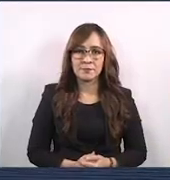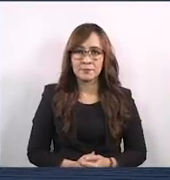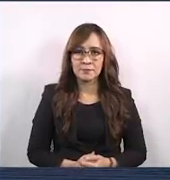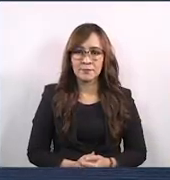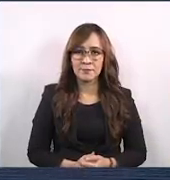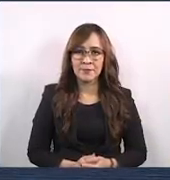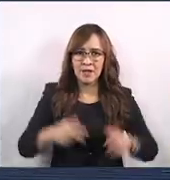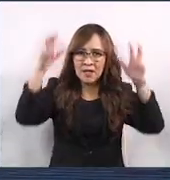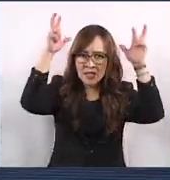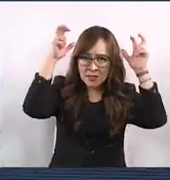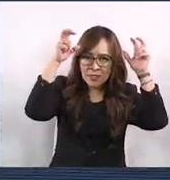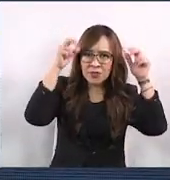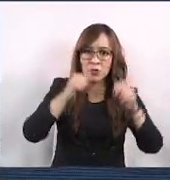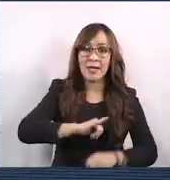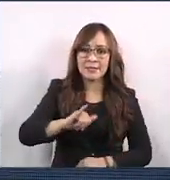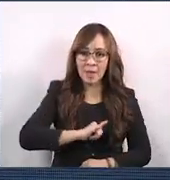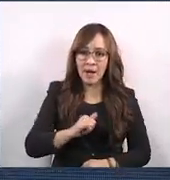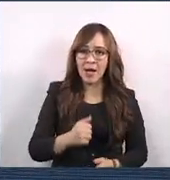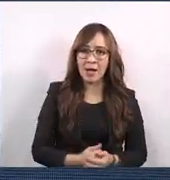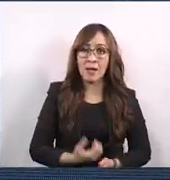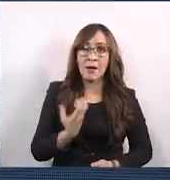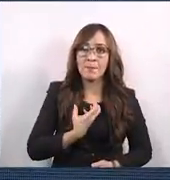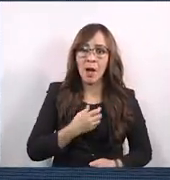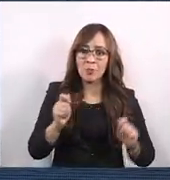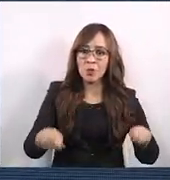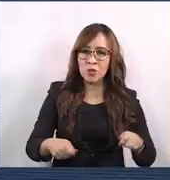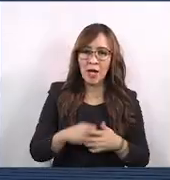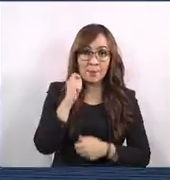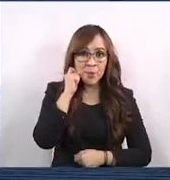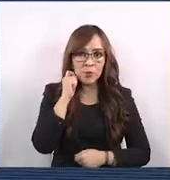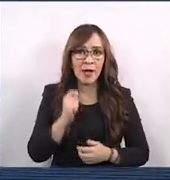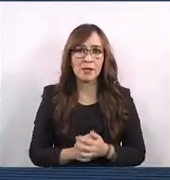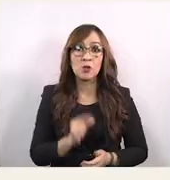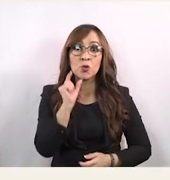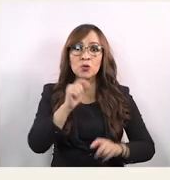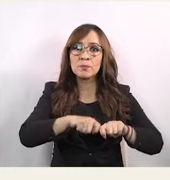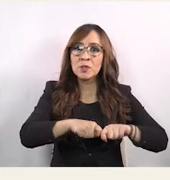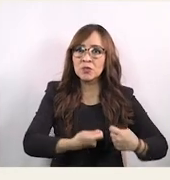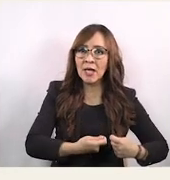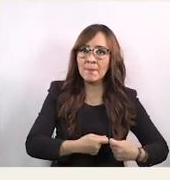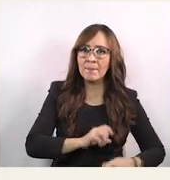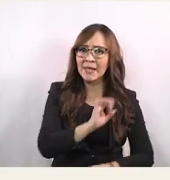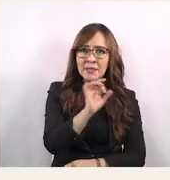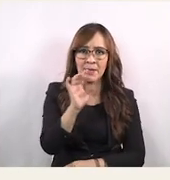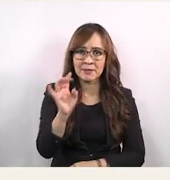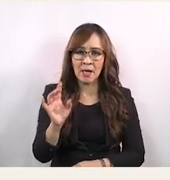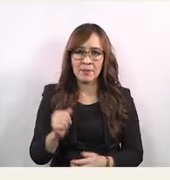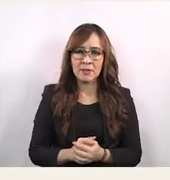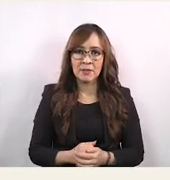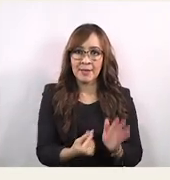karena itu iblis juga pakai wanita untuk menghancurkan banyak hal apa ciri-ciri Isabel yang pertama